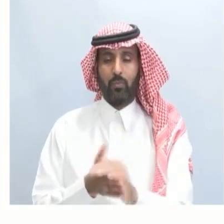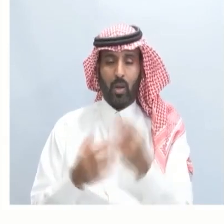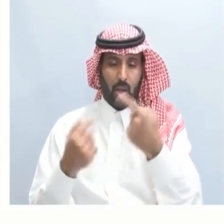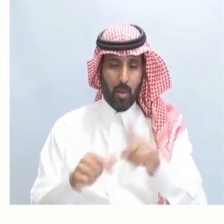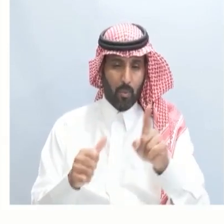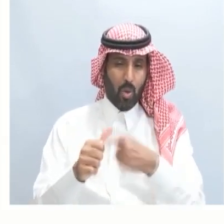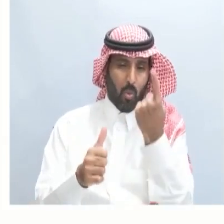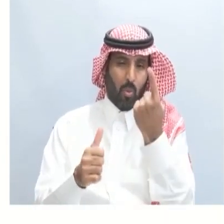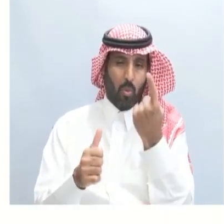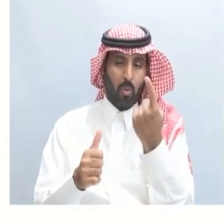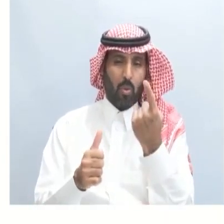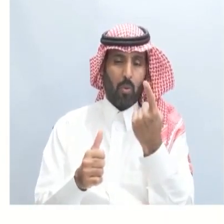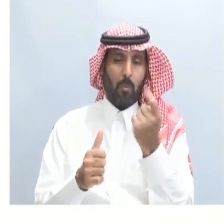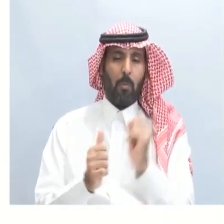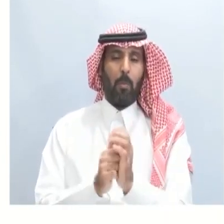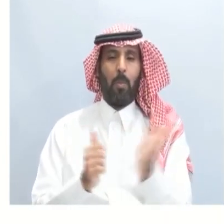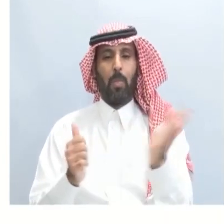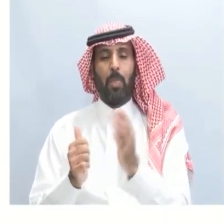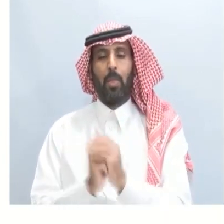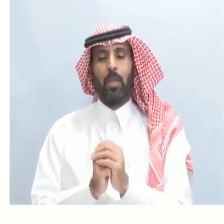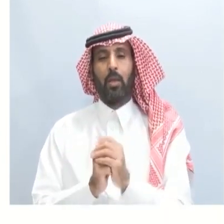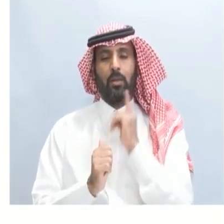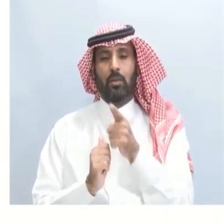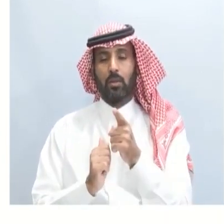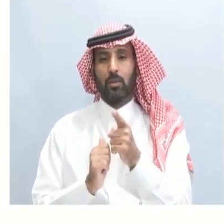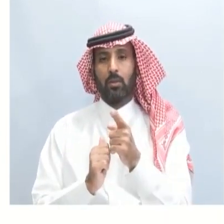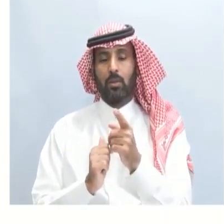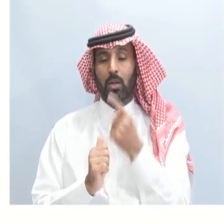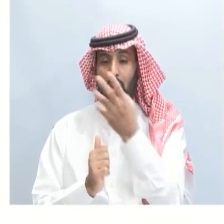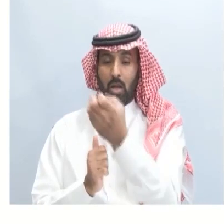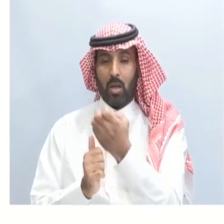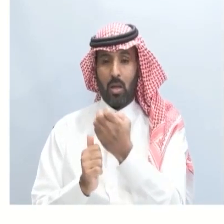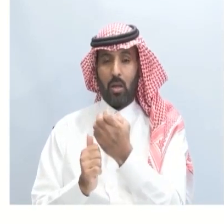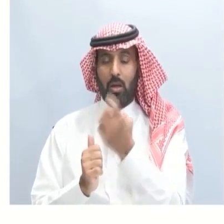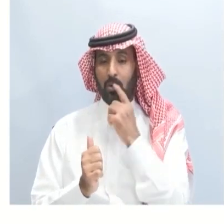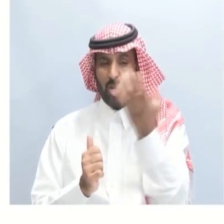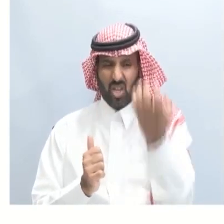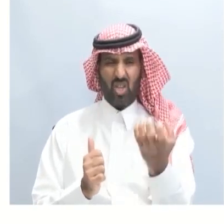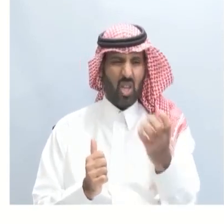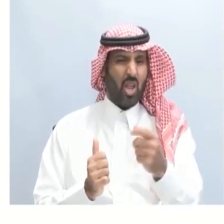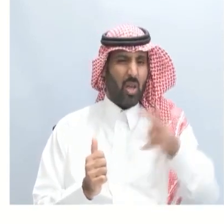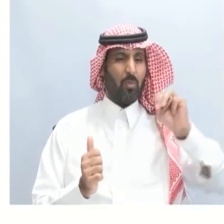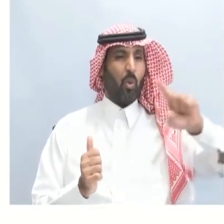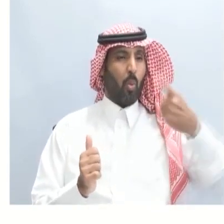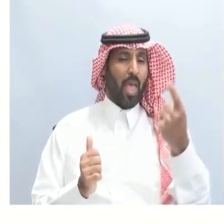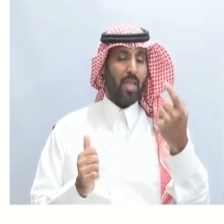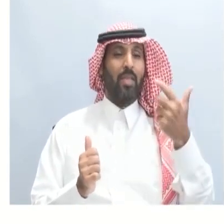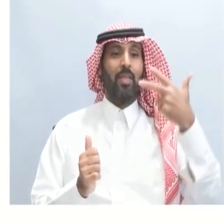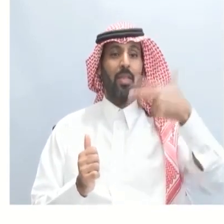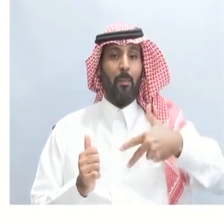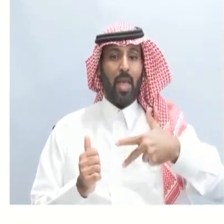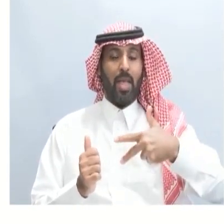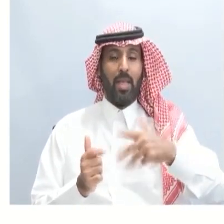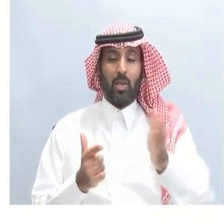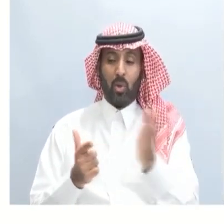بالحاله الاولى عندما ماذا اخذنا ماذا اخذنا الكتله الاولى ام 1 80 واخذنا الكتله